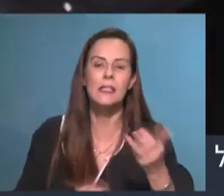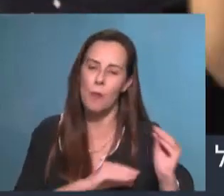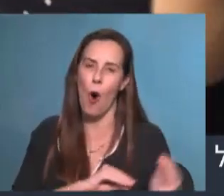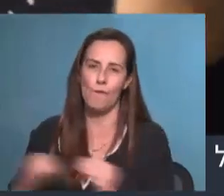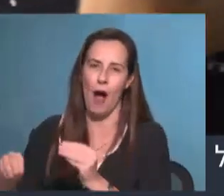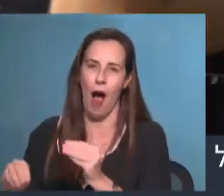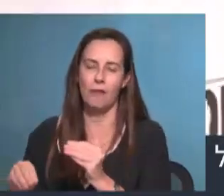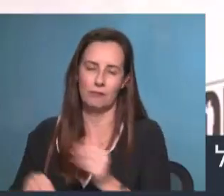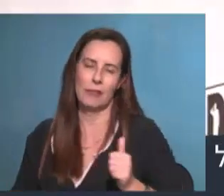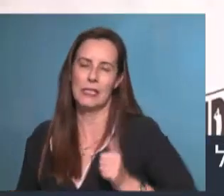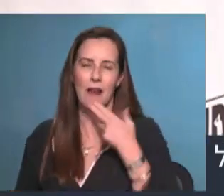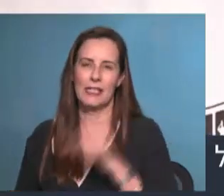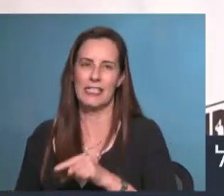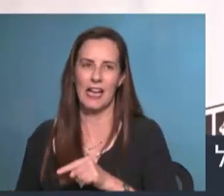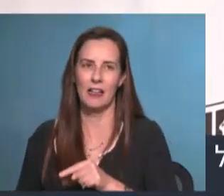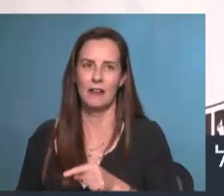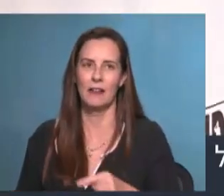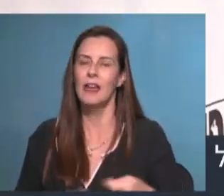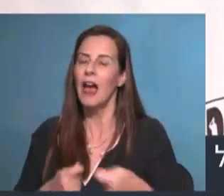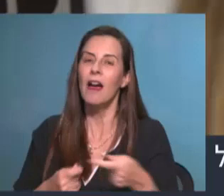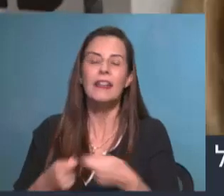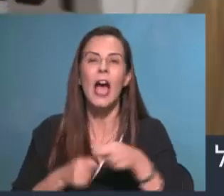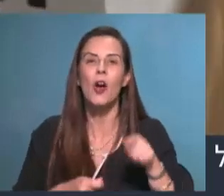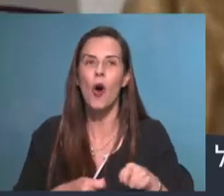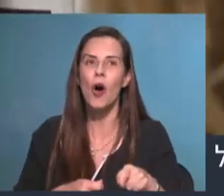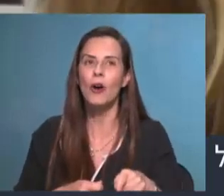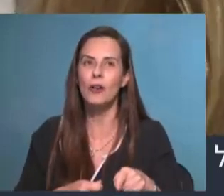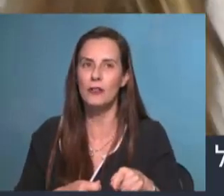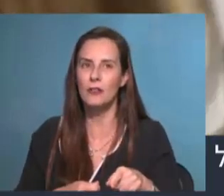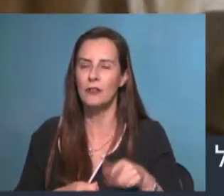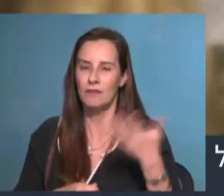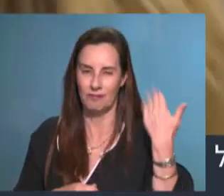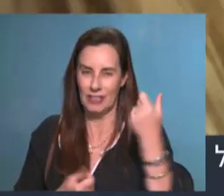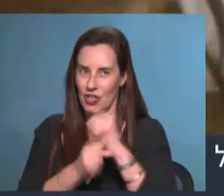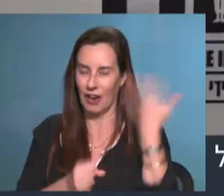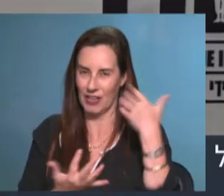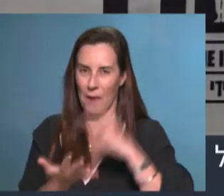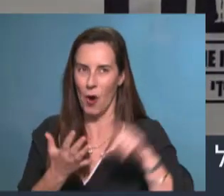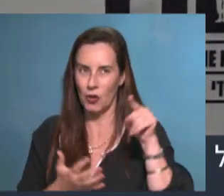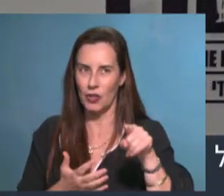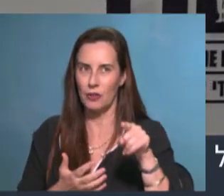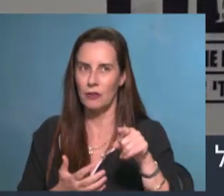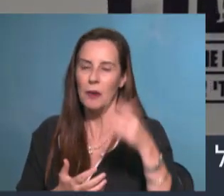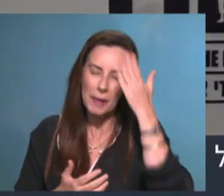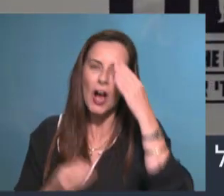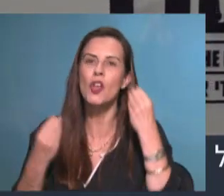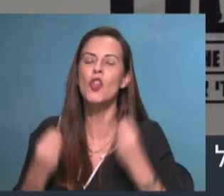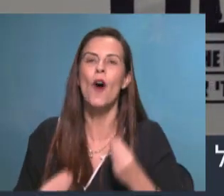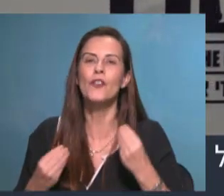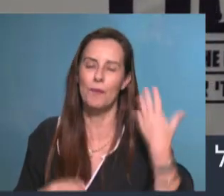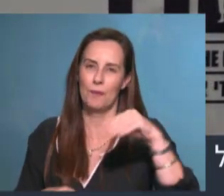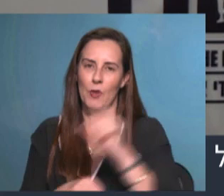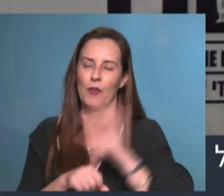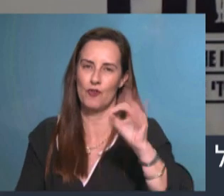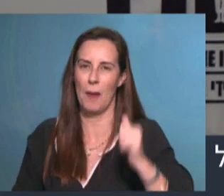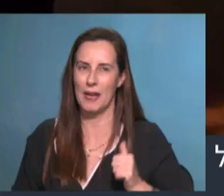ל-FIDF וחיילי צהל. את הארגון הפילנטרופי הזה, לאה דוקסלר, שהשתחררה לפני כמה חודשים, הכירה היטב במהלך שירותה